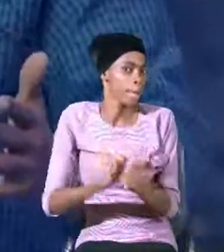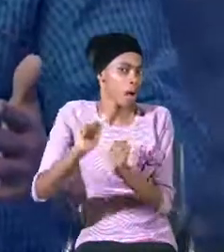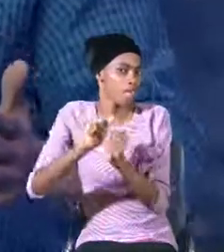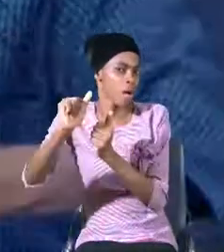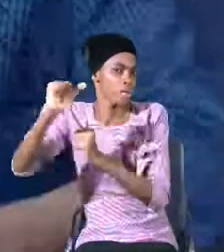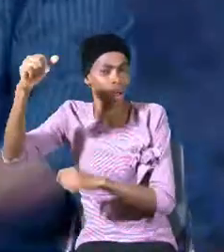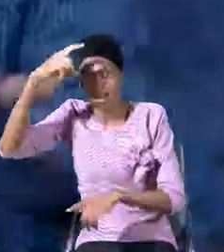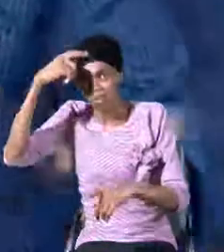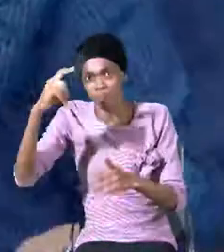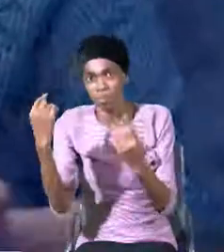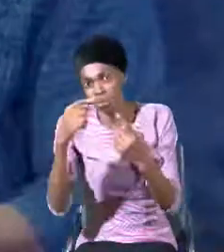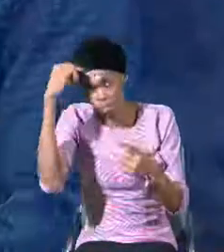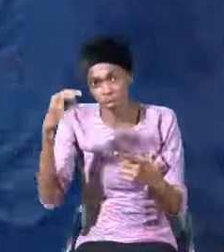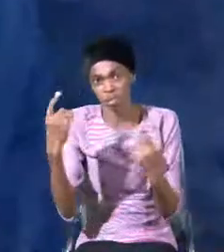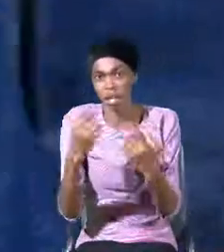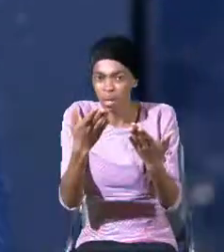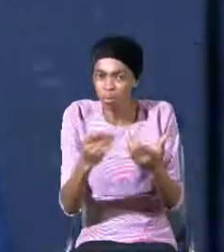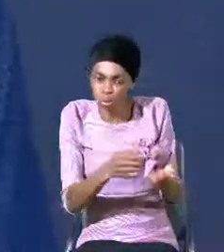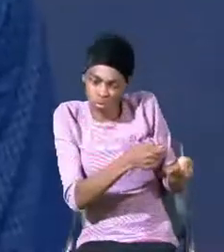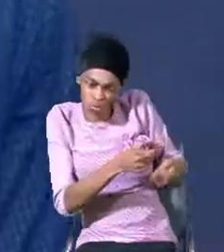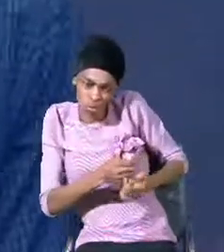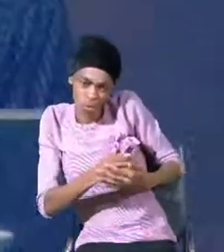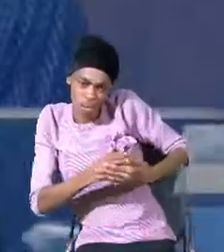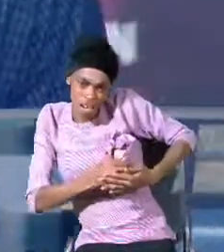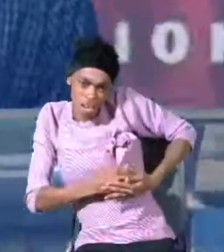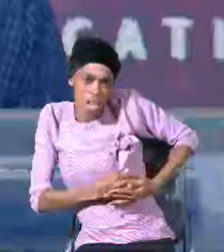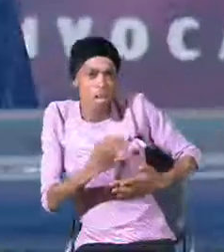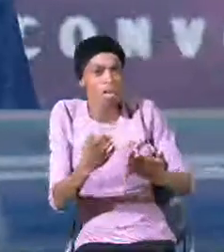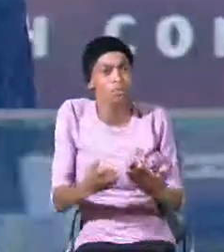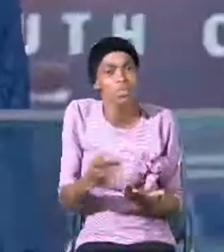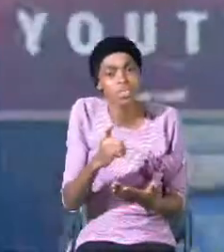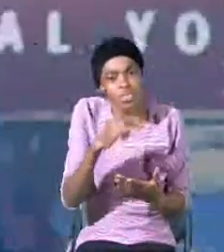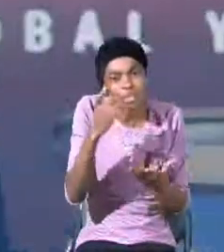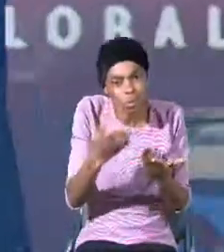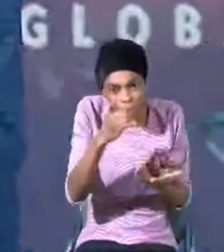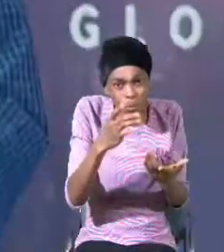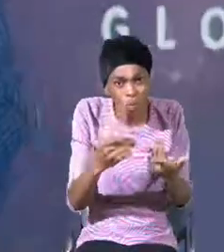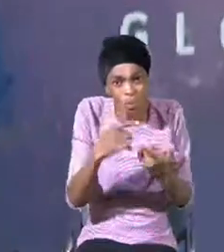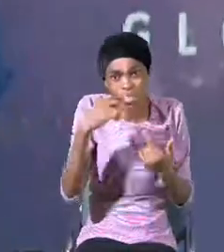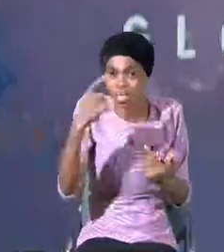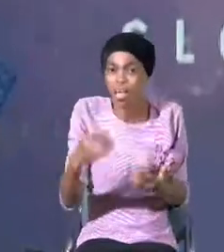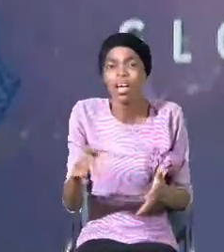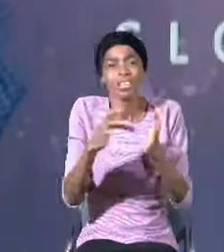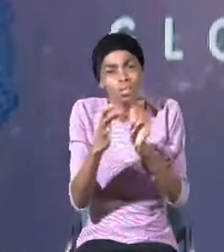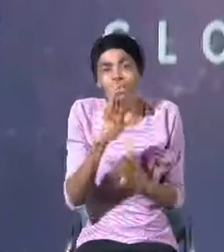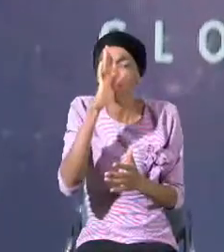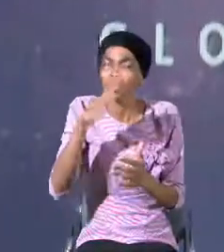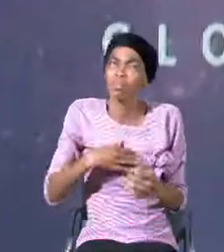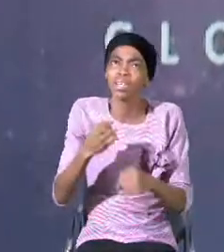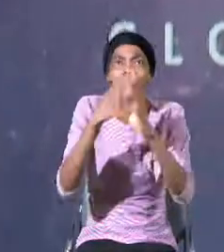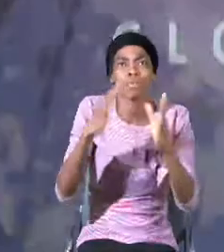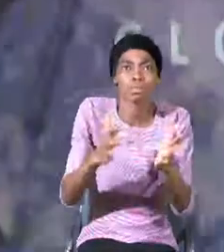très éloigné. Il veut te ramener. Et tu veux te rapprocher. Tu veux dire, Seigneur, sois mon sauveur. Jésus, sois